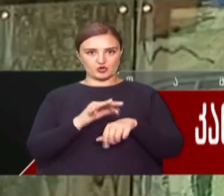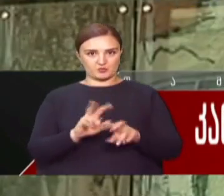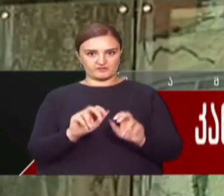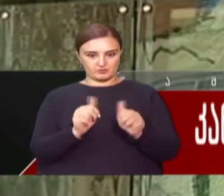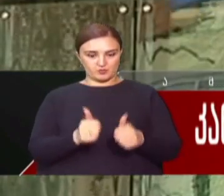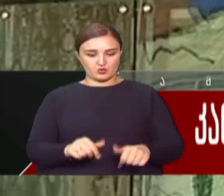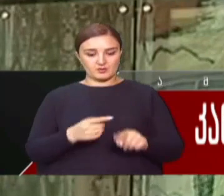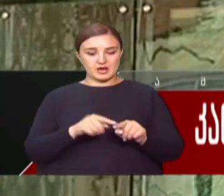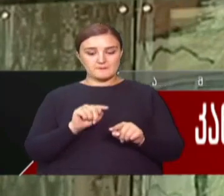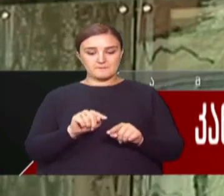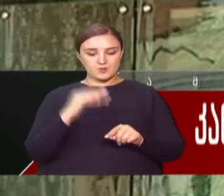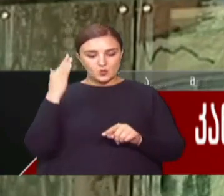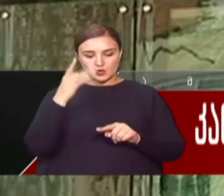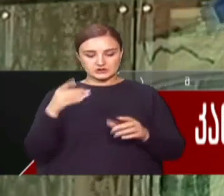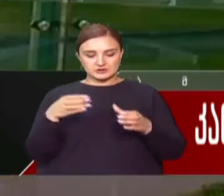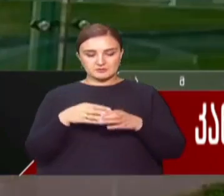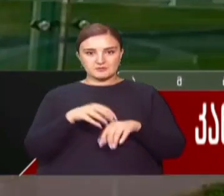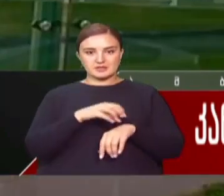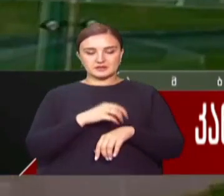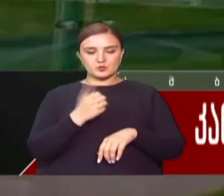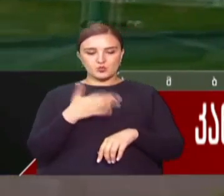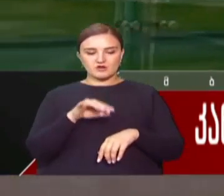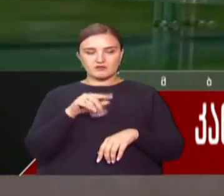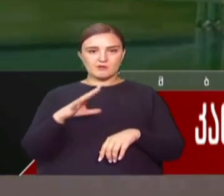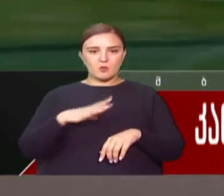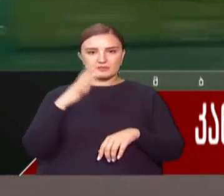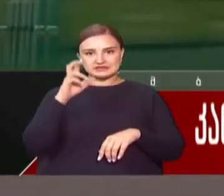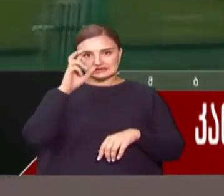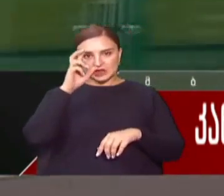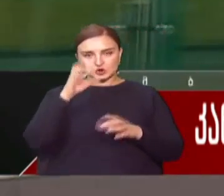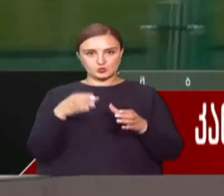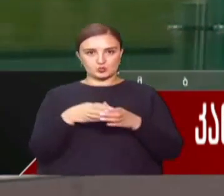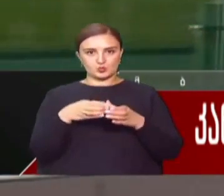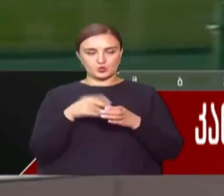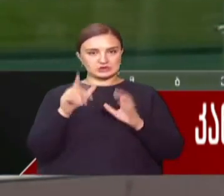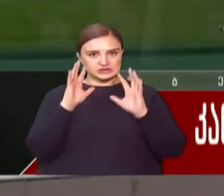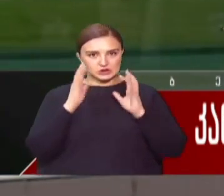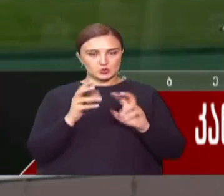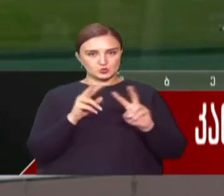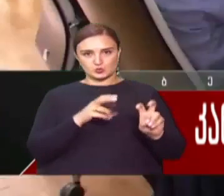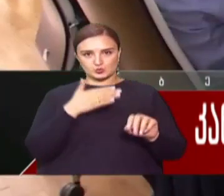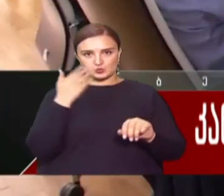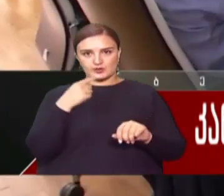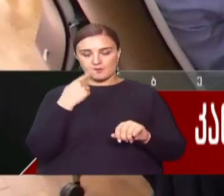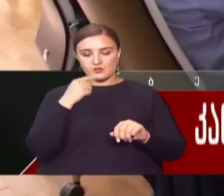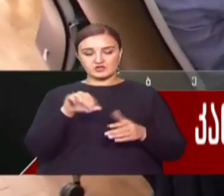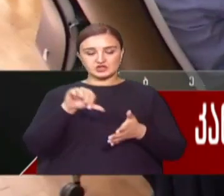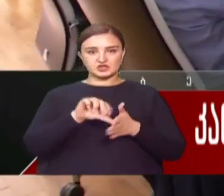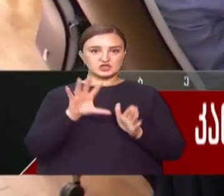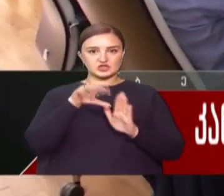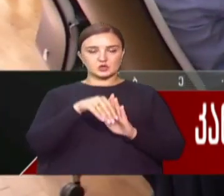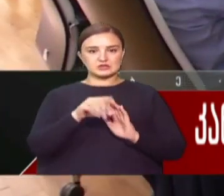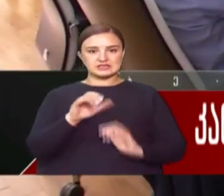Tumtsa tavadam scenars martvili partiis mier meramdene dejumitaneli qopili sakhelisuflebo gundi ara seriozuls utsodebs da scenarshi chartul